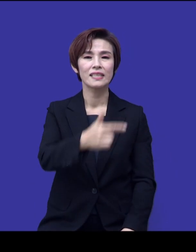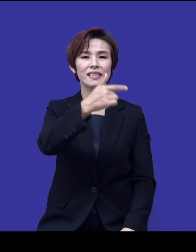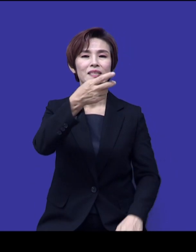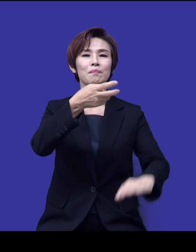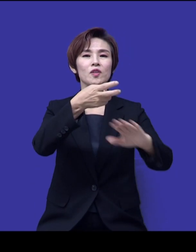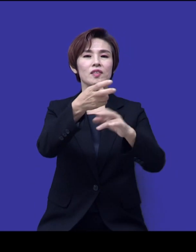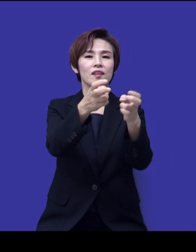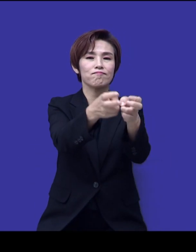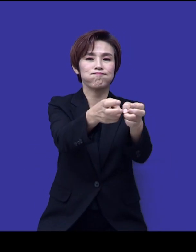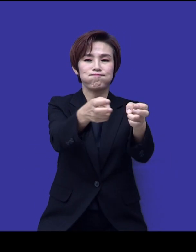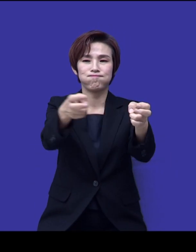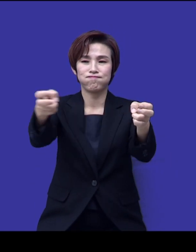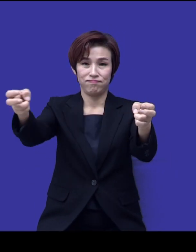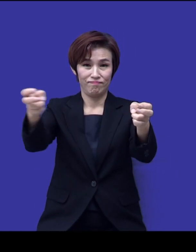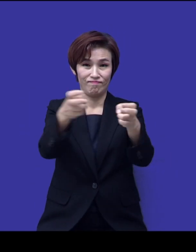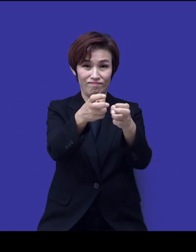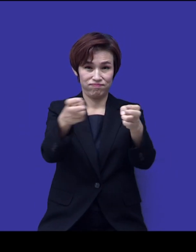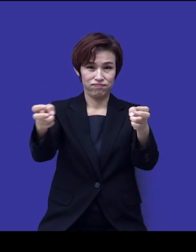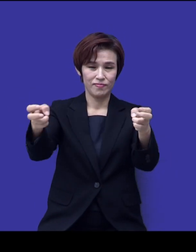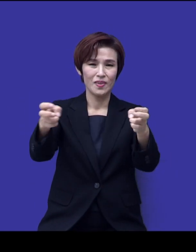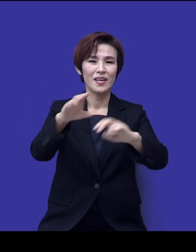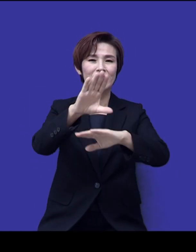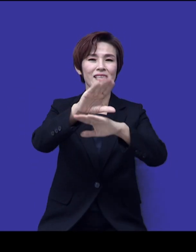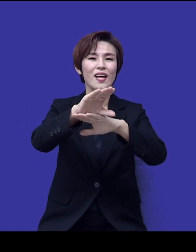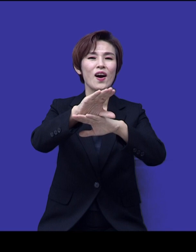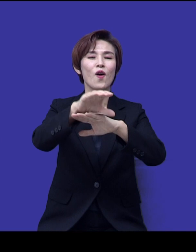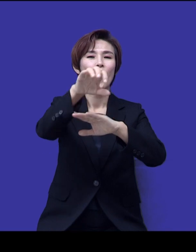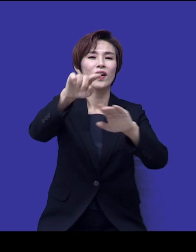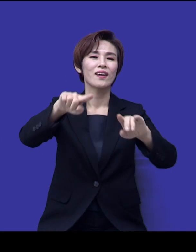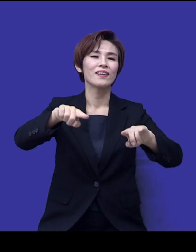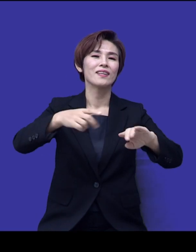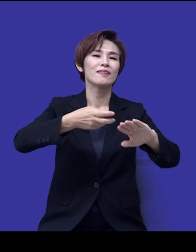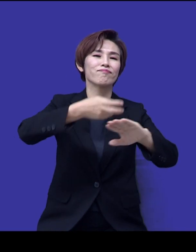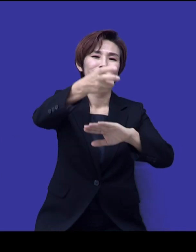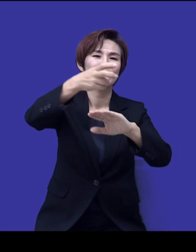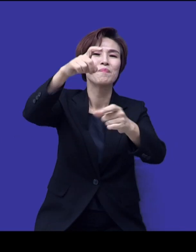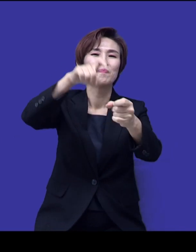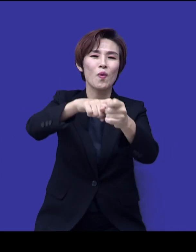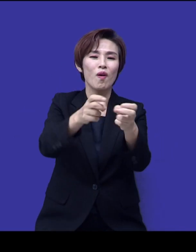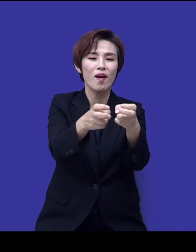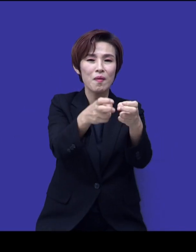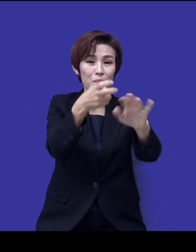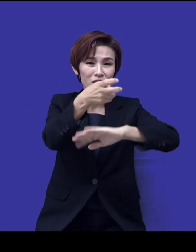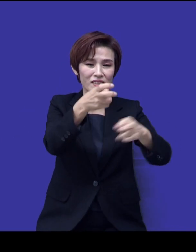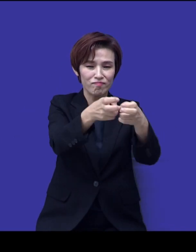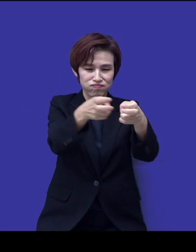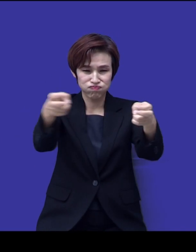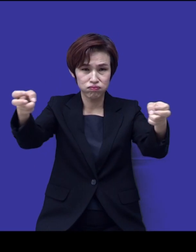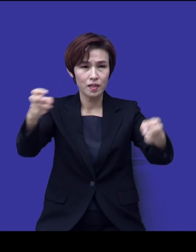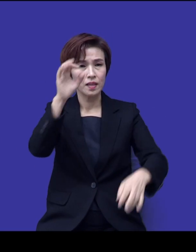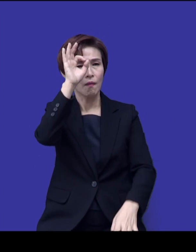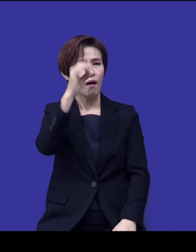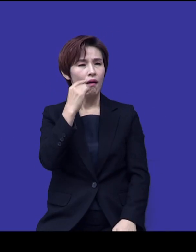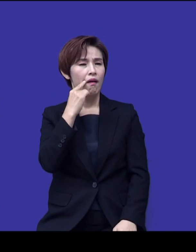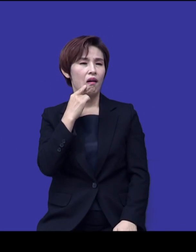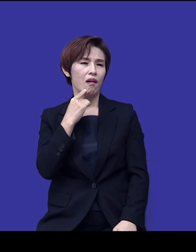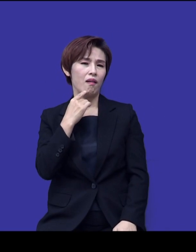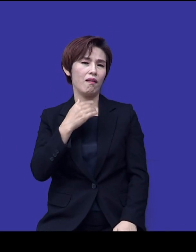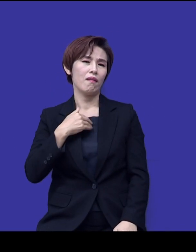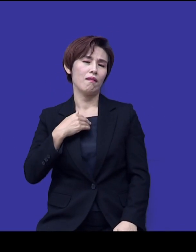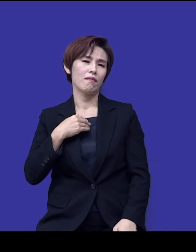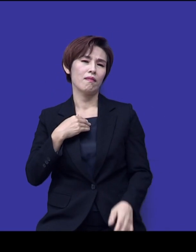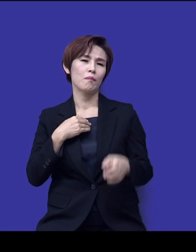서 있습니다. 네네. 그게 드라마 촬영장으로 떠나는 그렇죠, 그렇죠. 차들이에요. 네. 그걸 보면 막 그렇게 부러워. 아, 나도 가고 그러시구나.